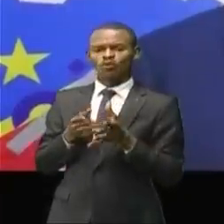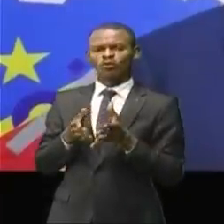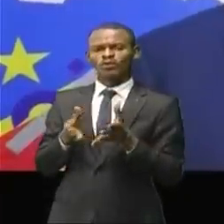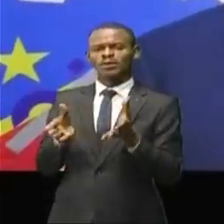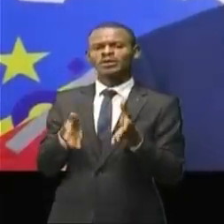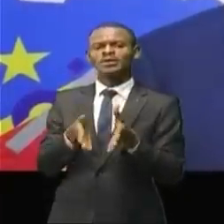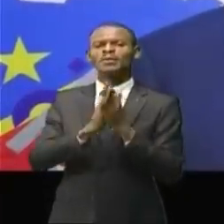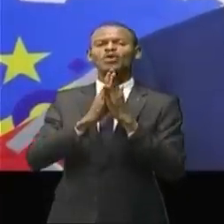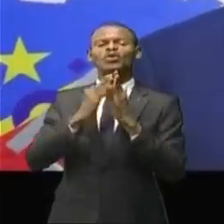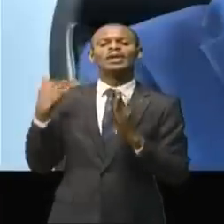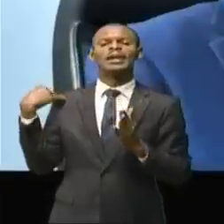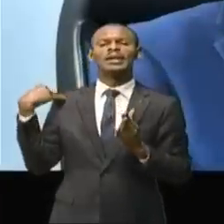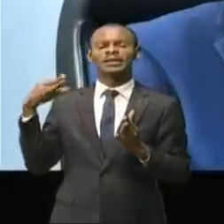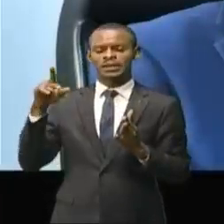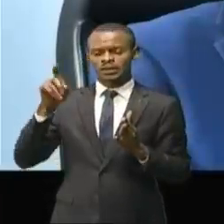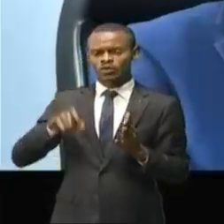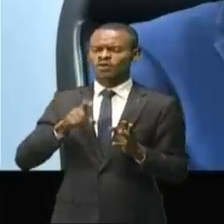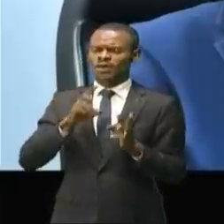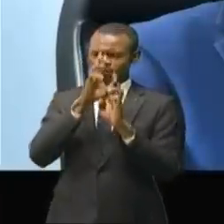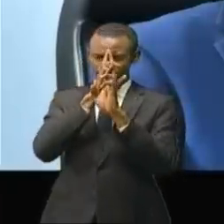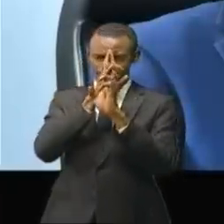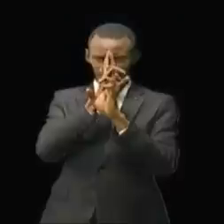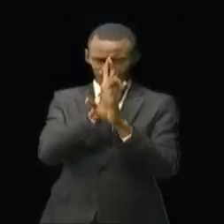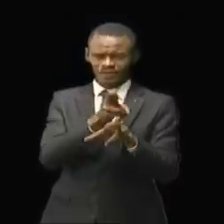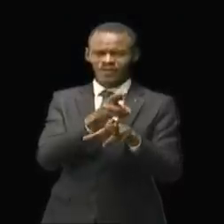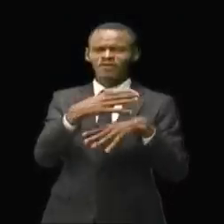fasse respecter la loi